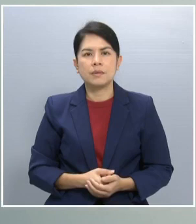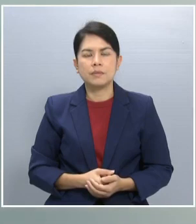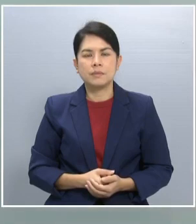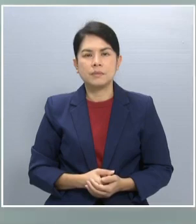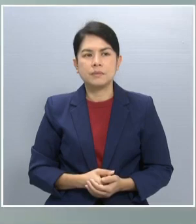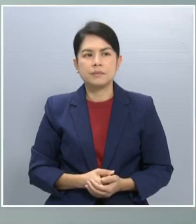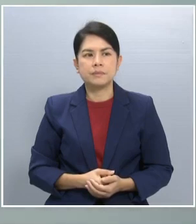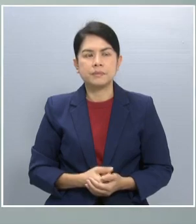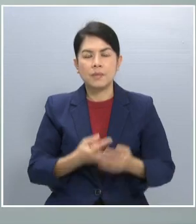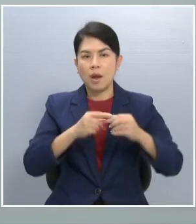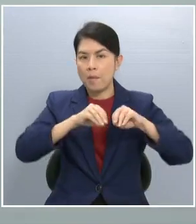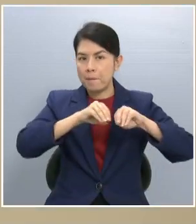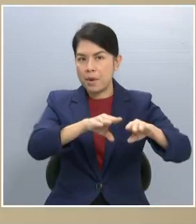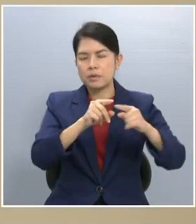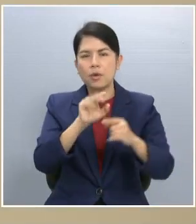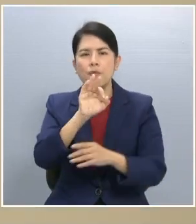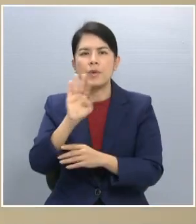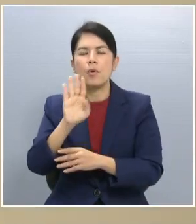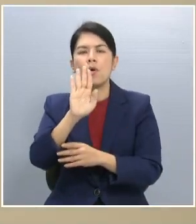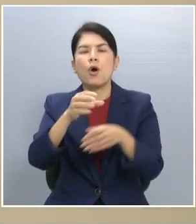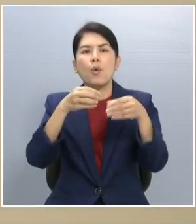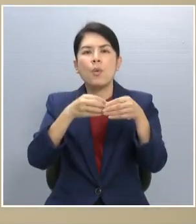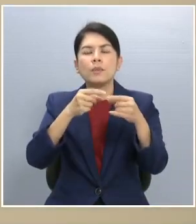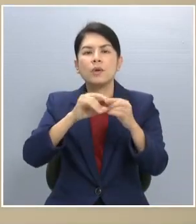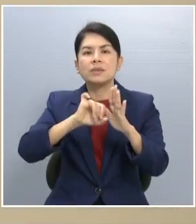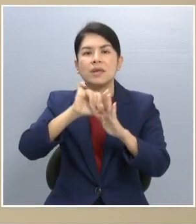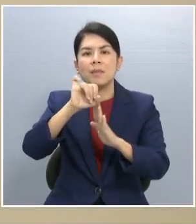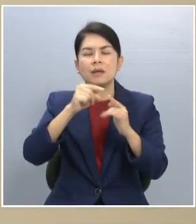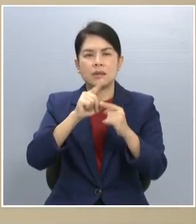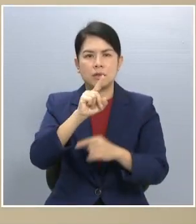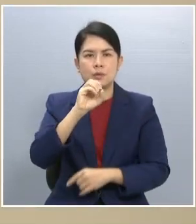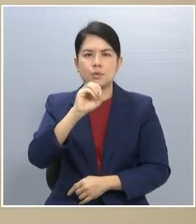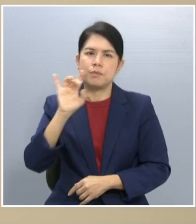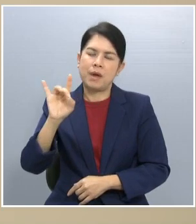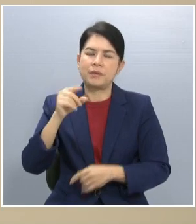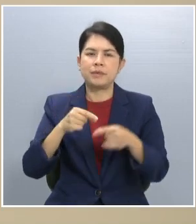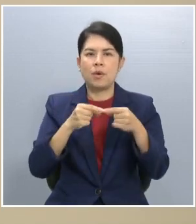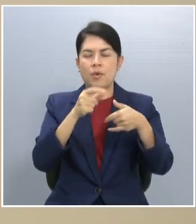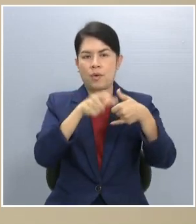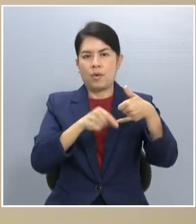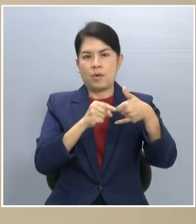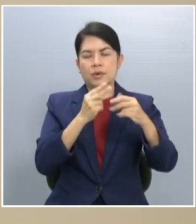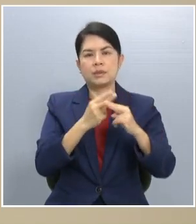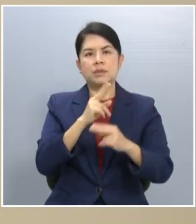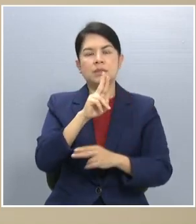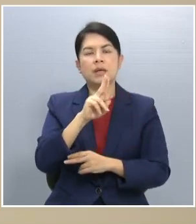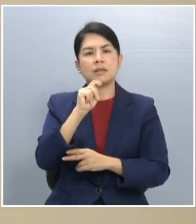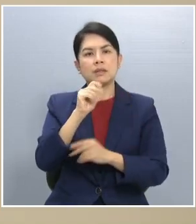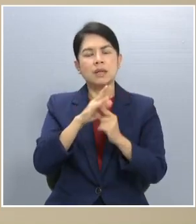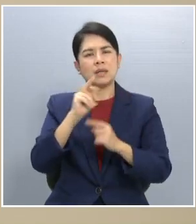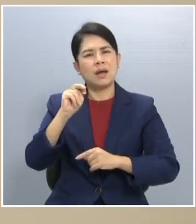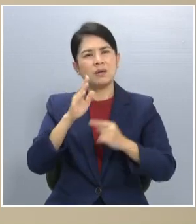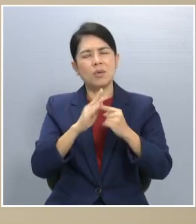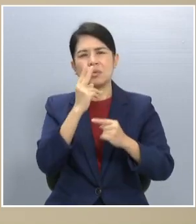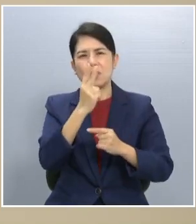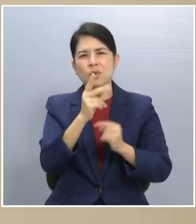ลงใน Facebookกลุ่มเชียงใหม่ 108 CM108นะคะผู้ใช้ Facebookรัตนารอดเกตุโพสต์คลิปที่ถ่ายจากตึก